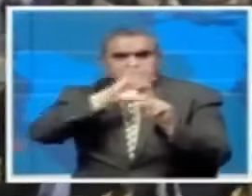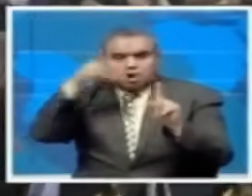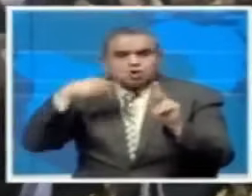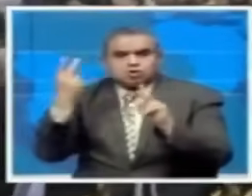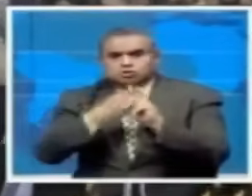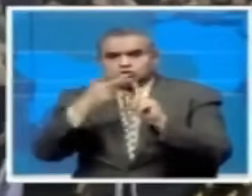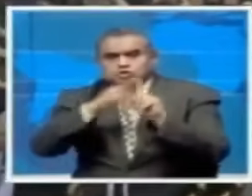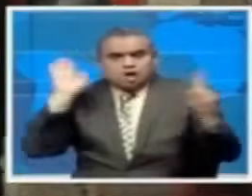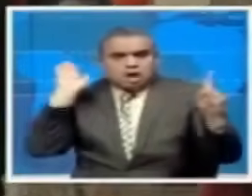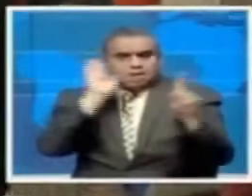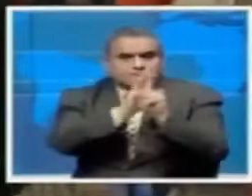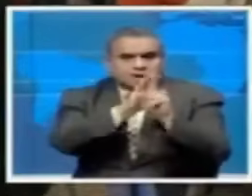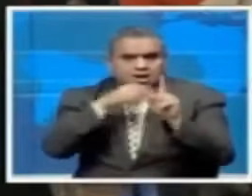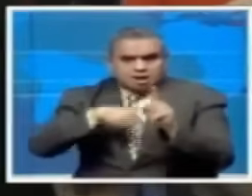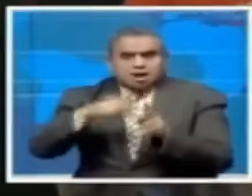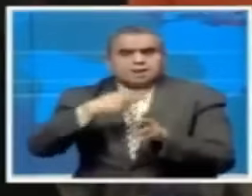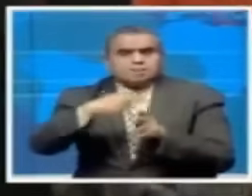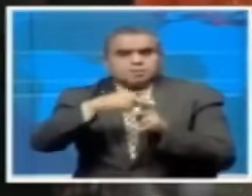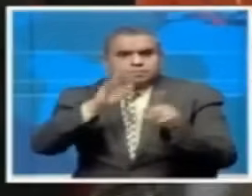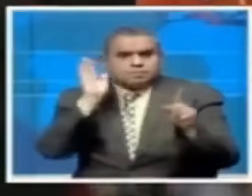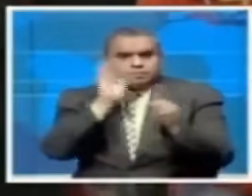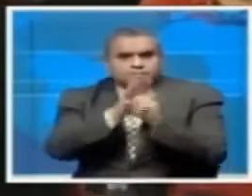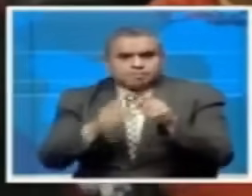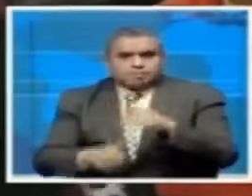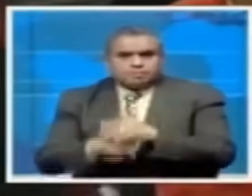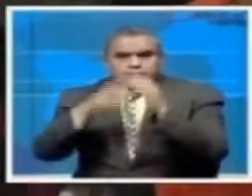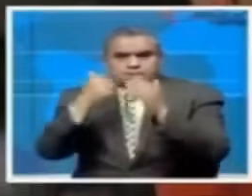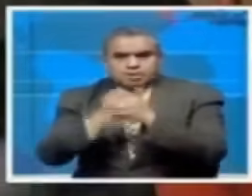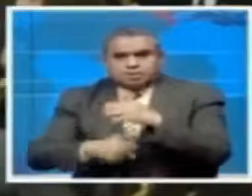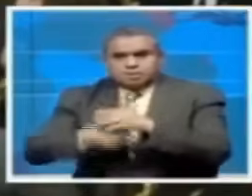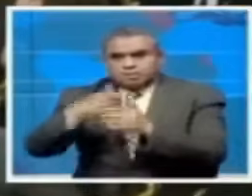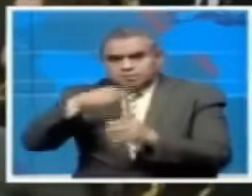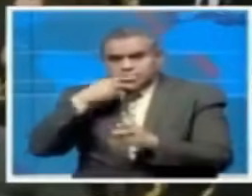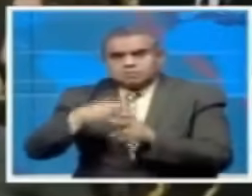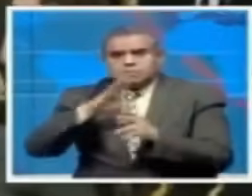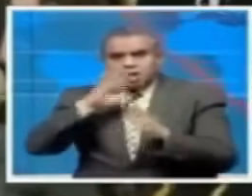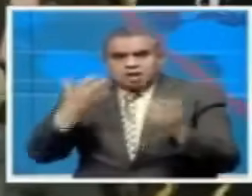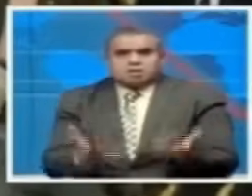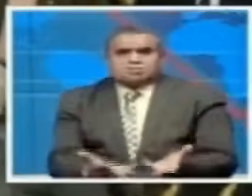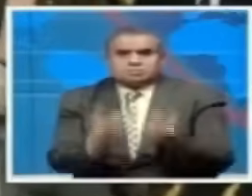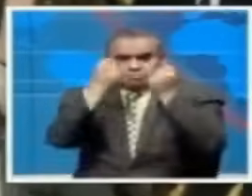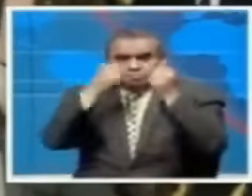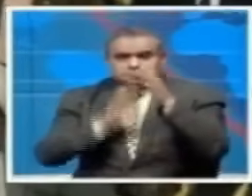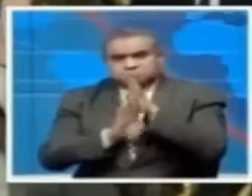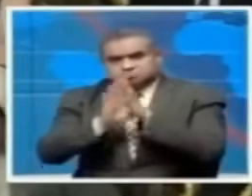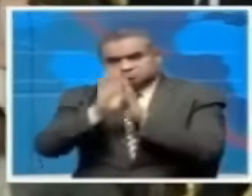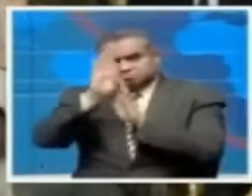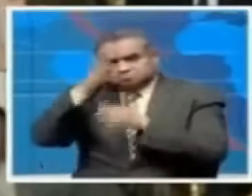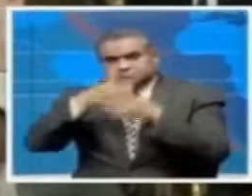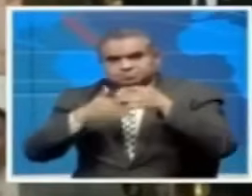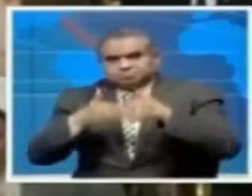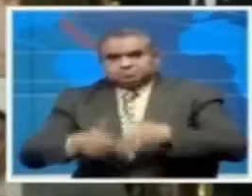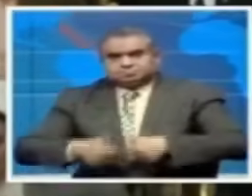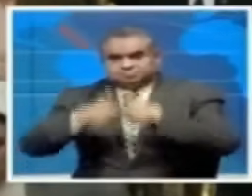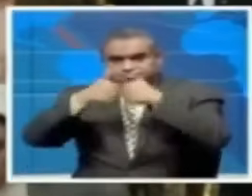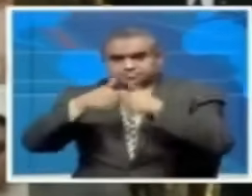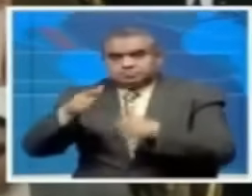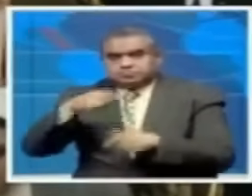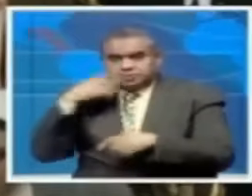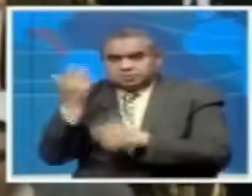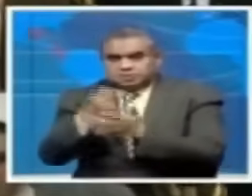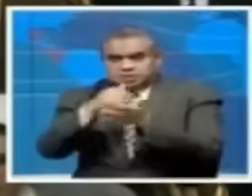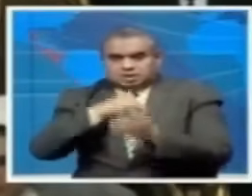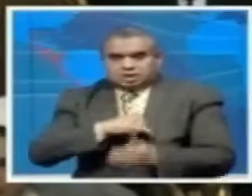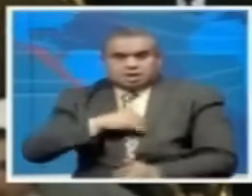ان احنا مكملين معاك المشوار ومكملين معاك المسيرة في التقدم والتنمية والعمران ان شاء الله. احنا النهاردة الاحساس